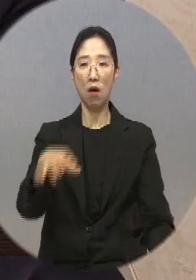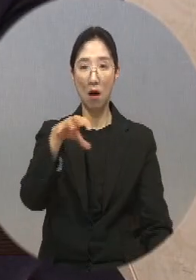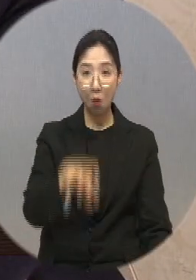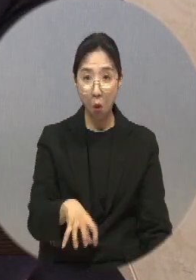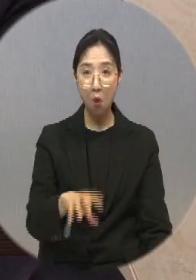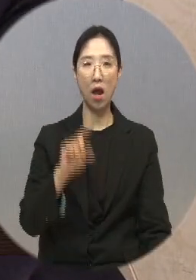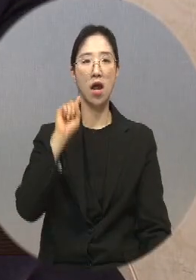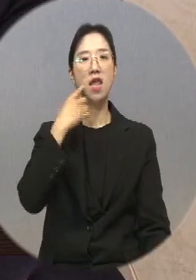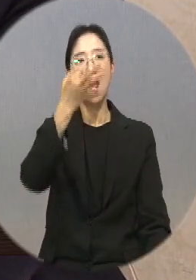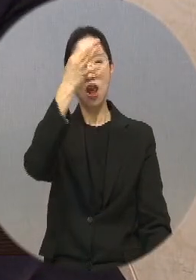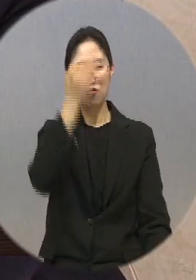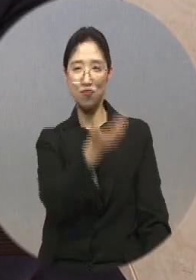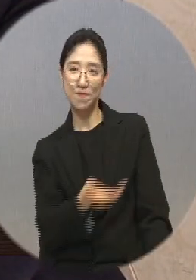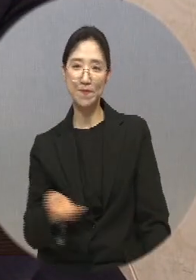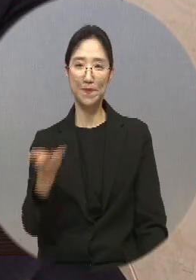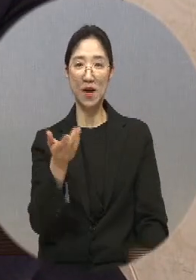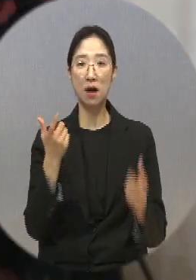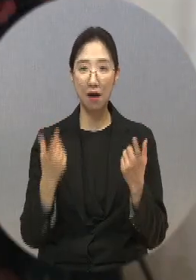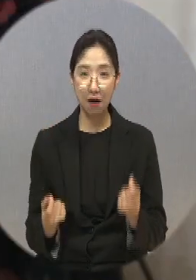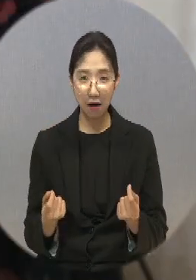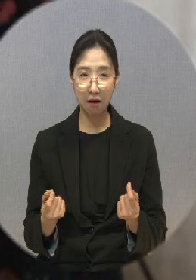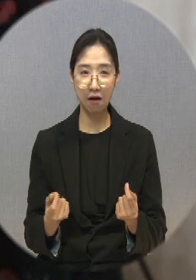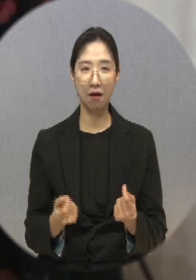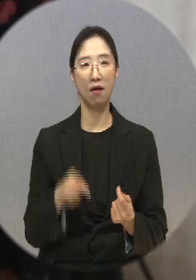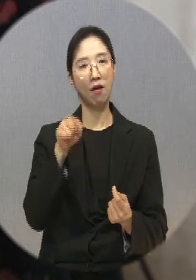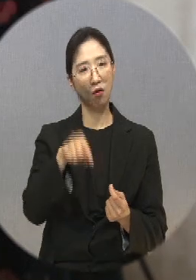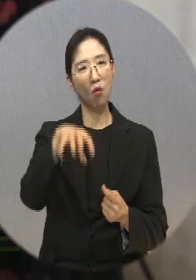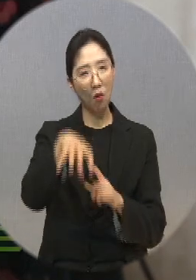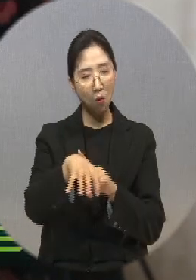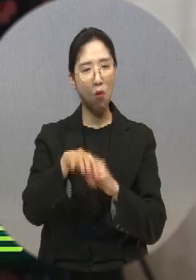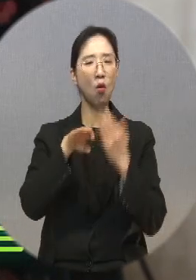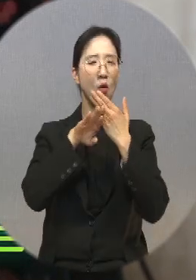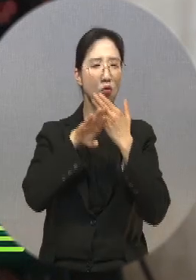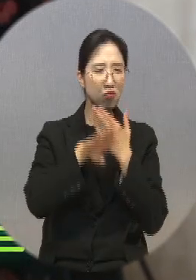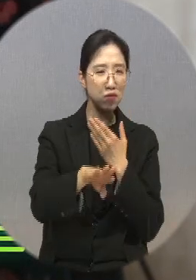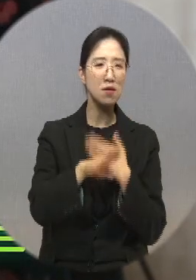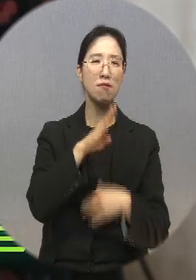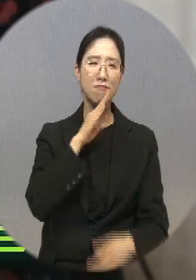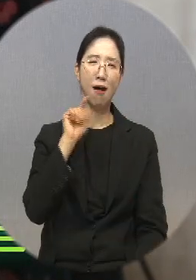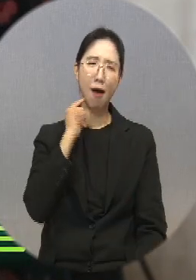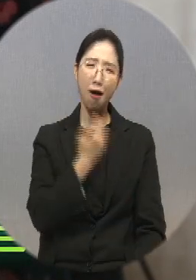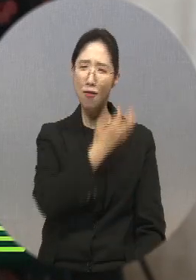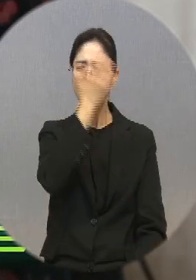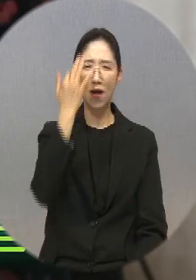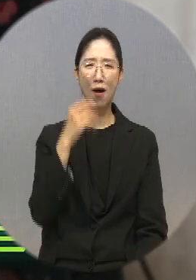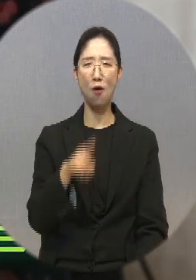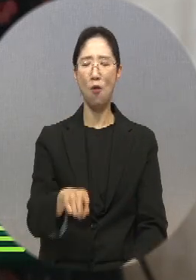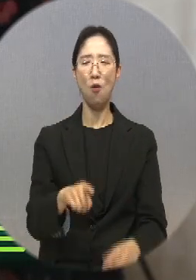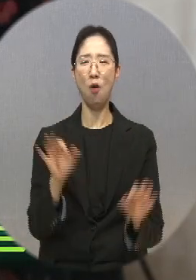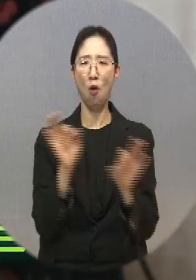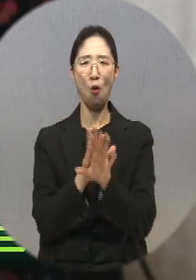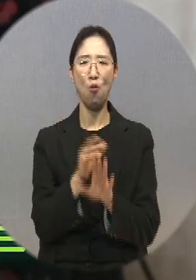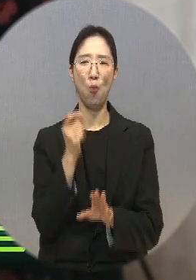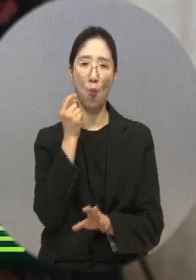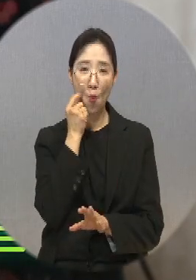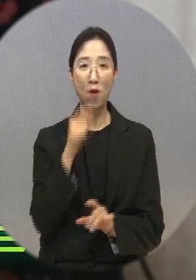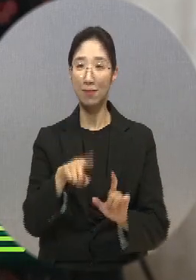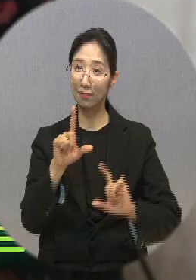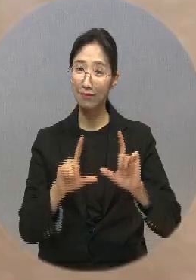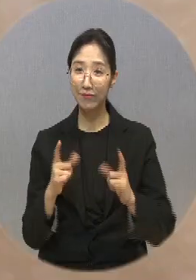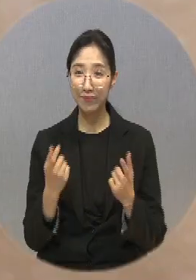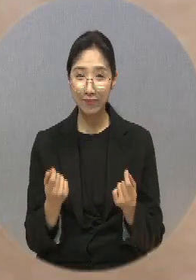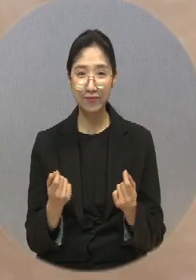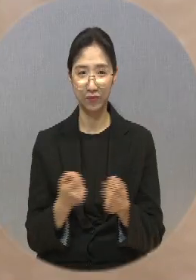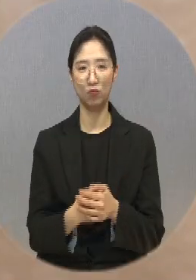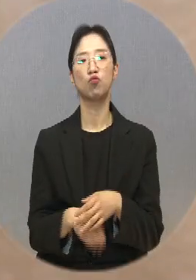보면 예술로 아름답게 맞아요. 승화시킨 거잖아요. 그러니까 이런 곳도 나중에 너무 아름다워서 어떻게 할 수가 없었던 지금 그런 상태